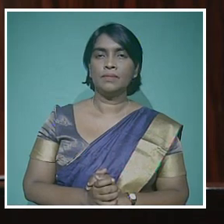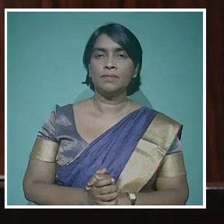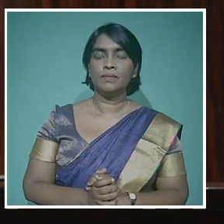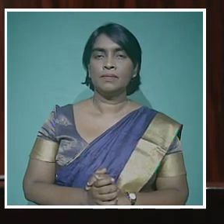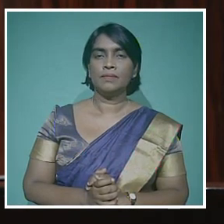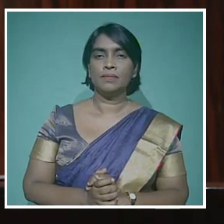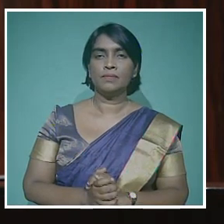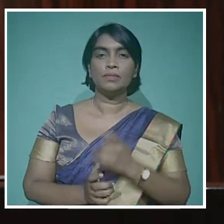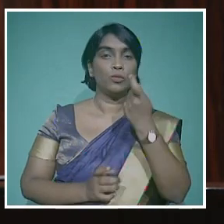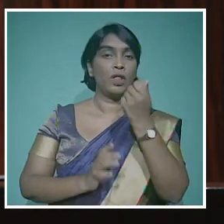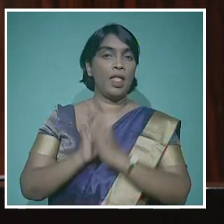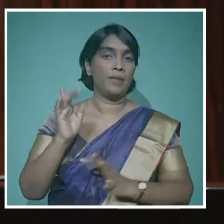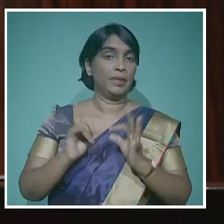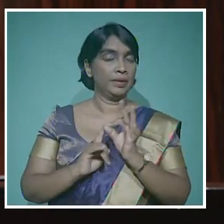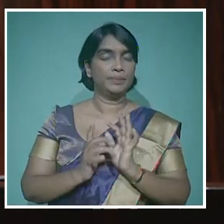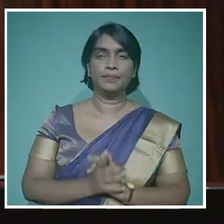මුදල් අමාත්‍යම